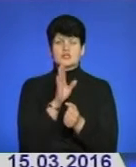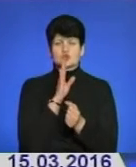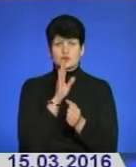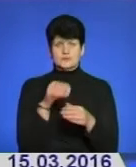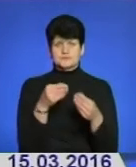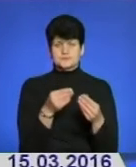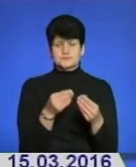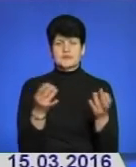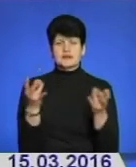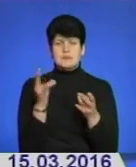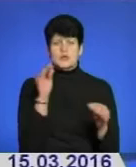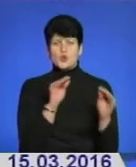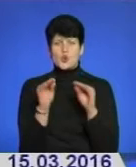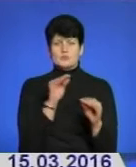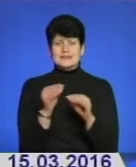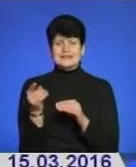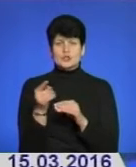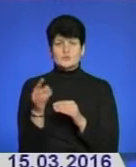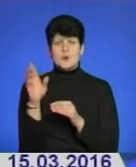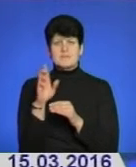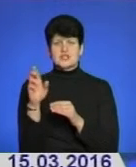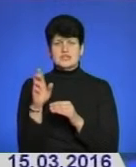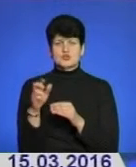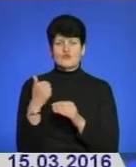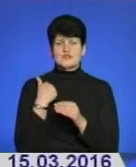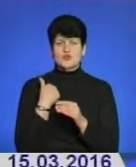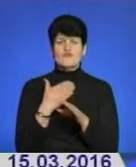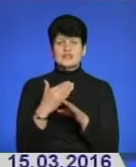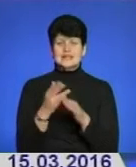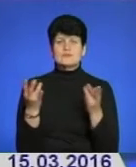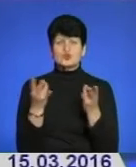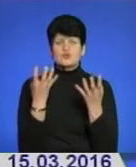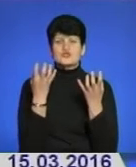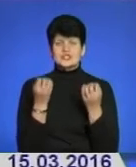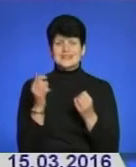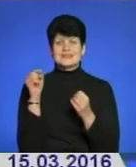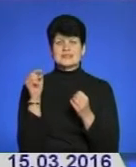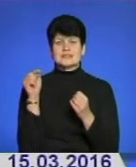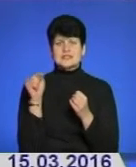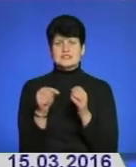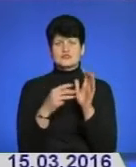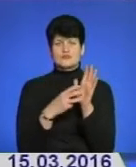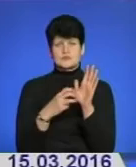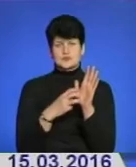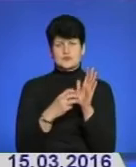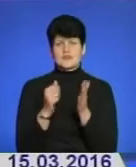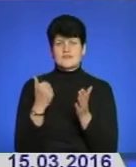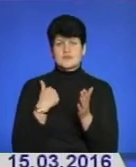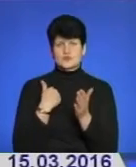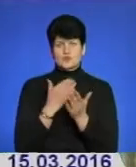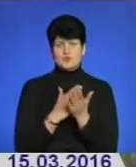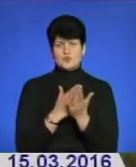відводять. Треба доукомплектувати Тернопільську і Бережанську військові частини, які потребують ще 1800 службовців. Більше дивимось